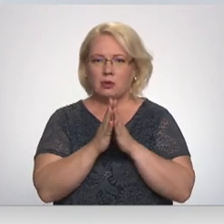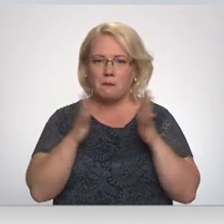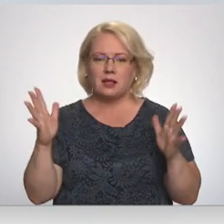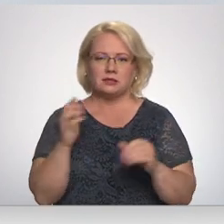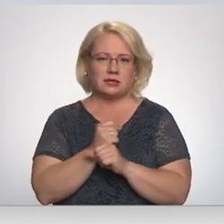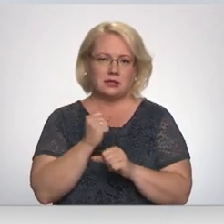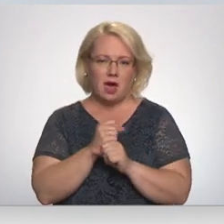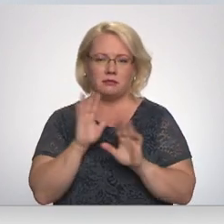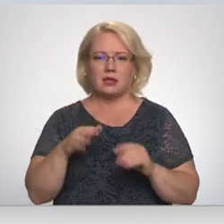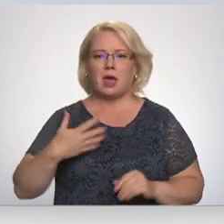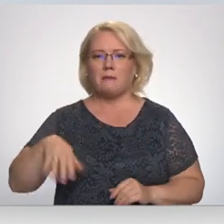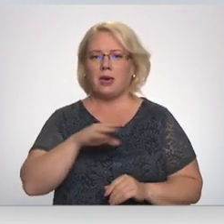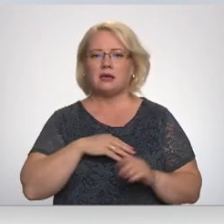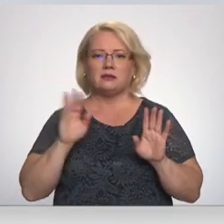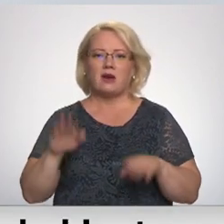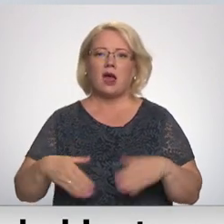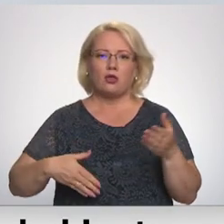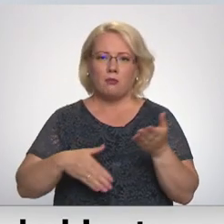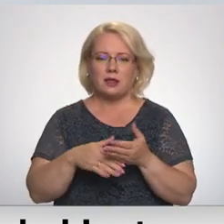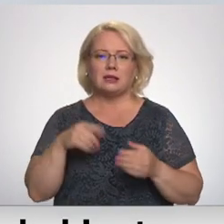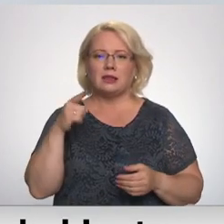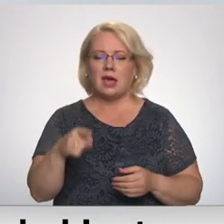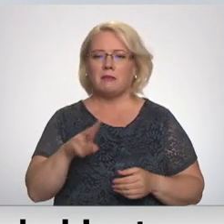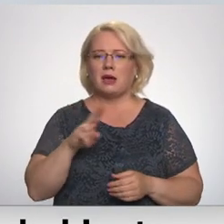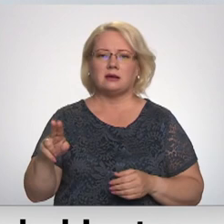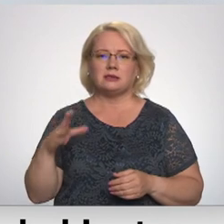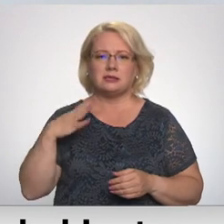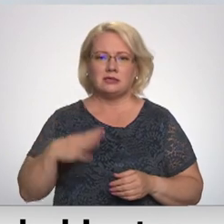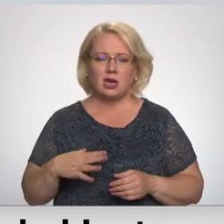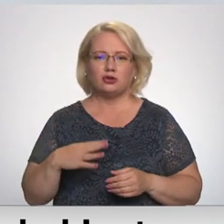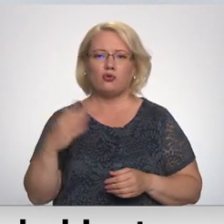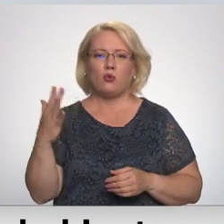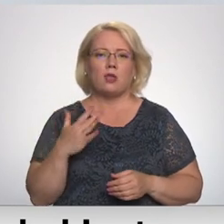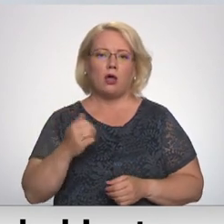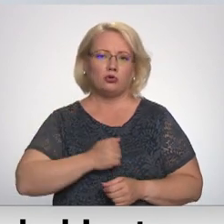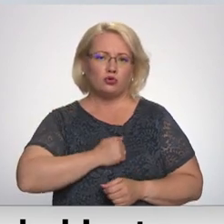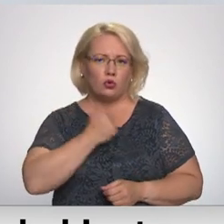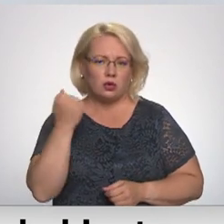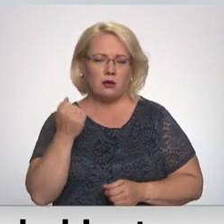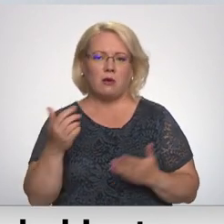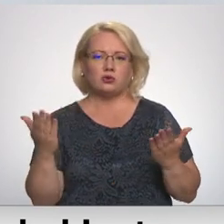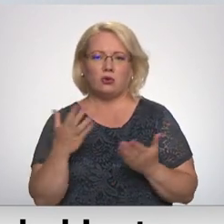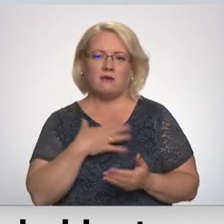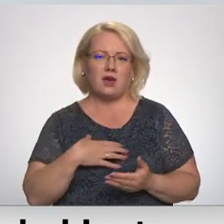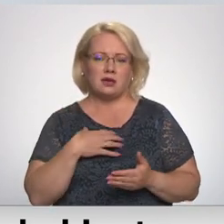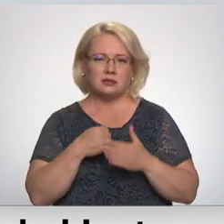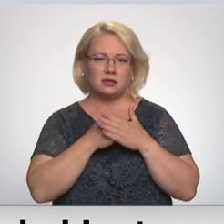lai mēs varētu palīdzēt tiem, kas cieši, kas ir nonākuši grūtībās un kuriem ir vajadzīgs šis